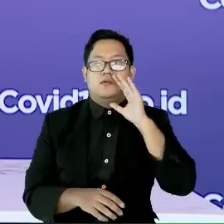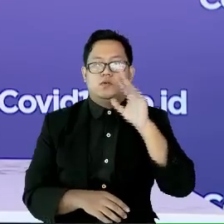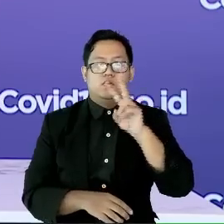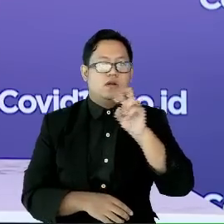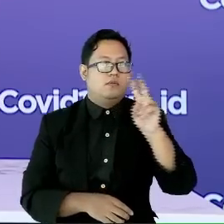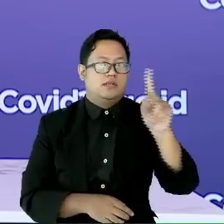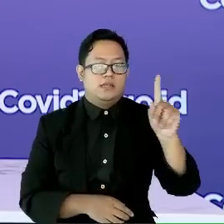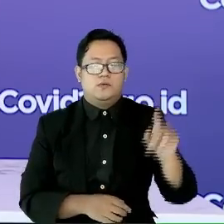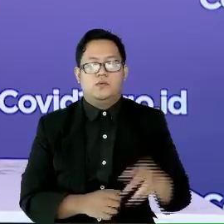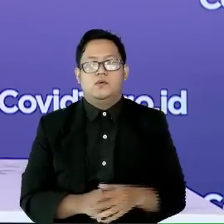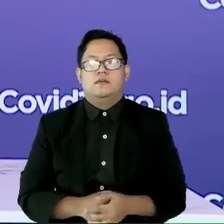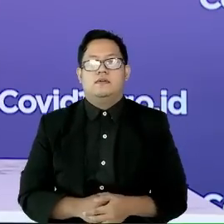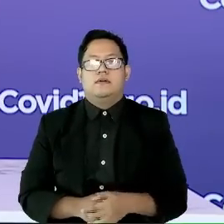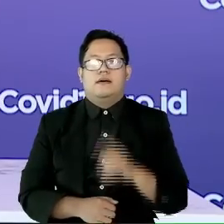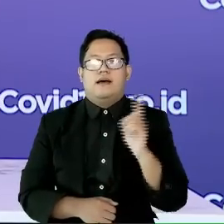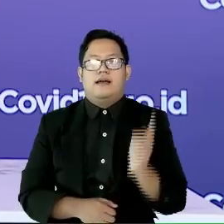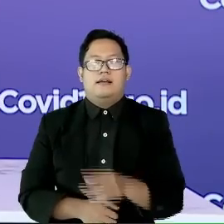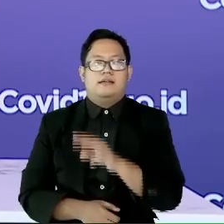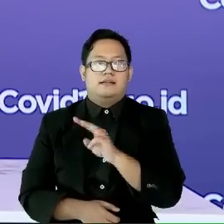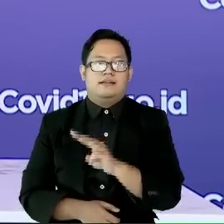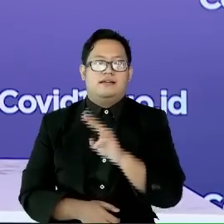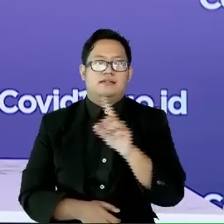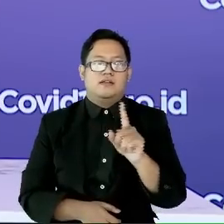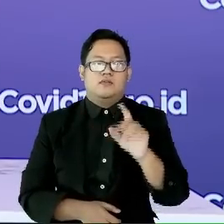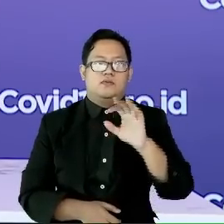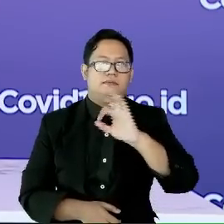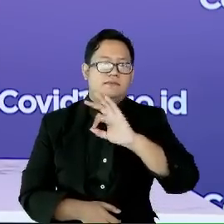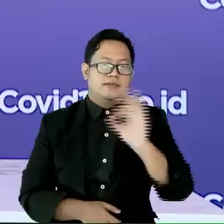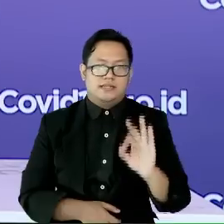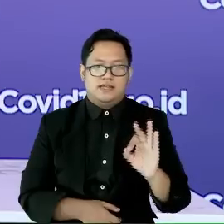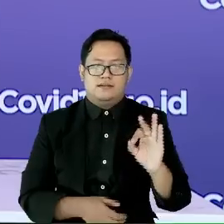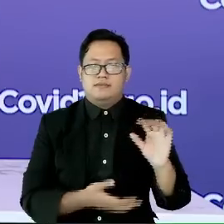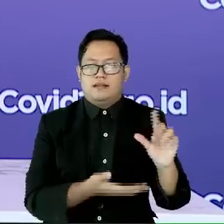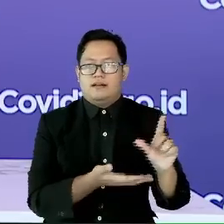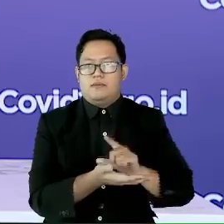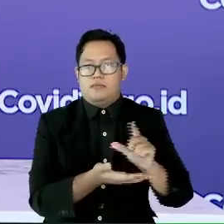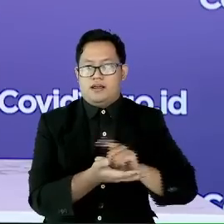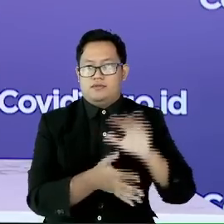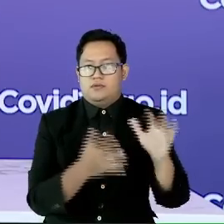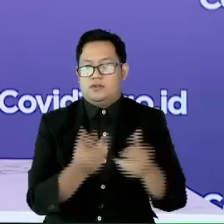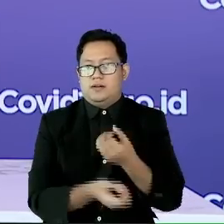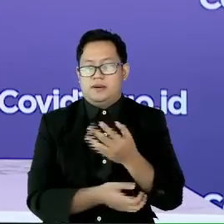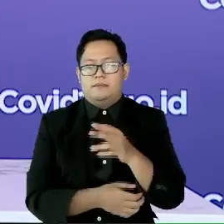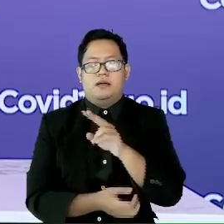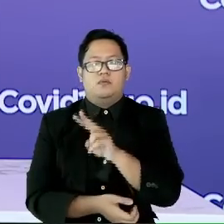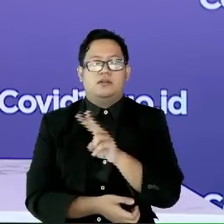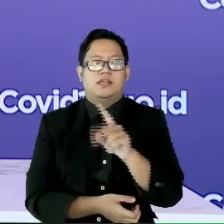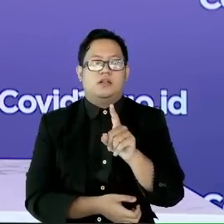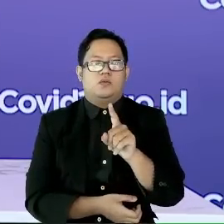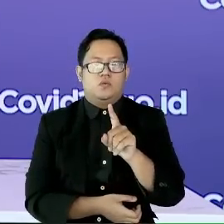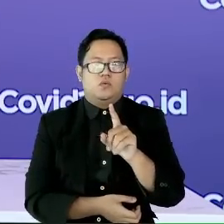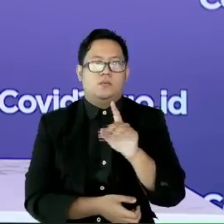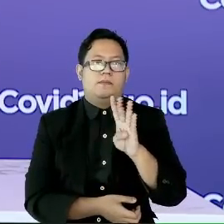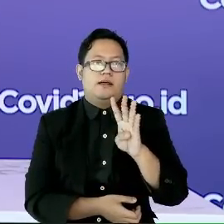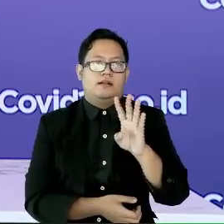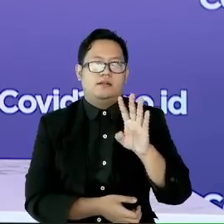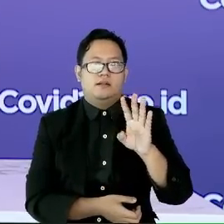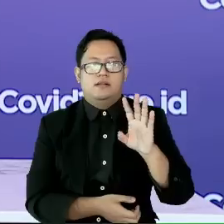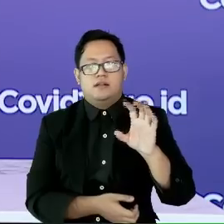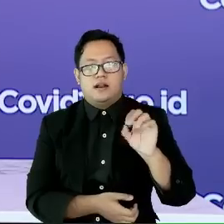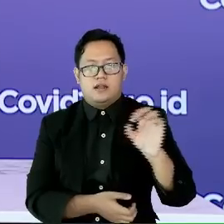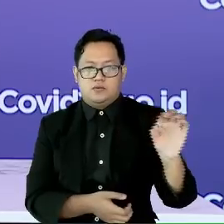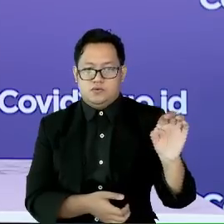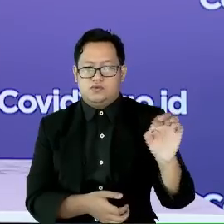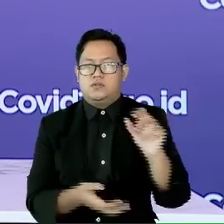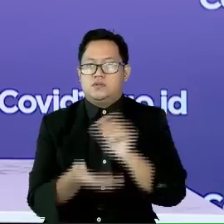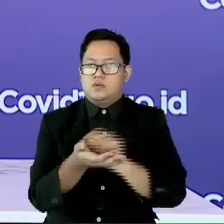2021, sebanyak 31% dari total laporan, yaitu 261.040 satuan pendidikan